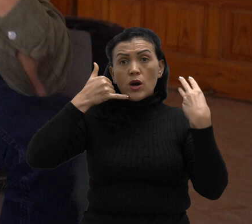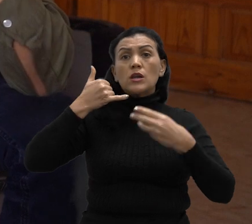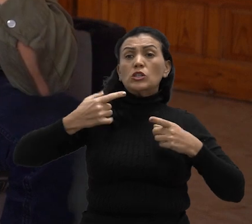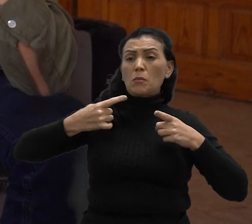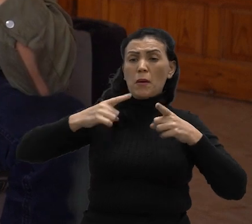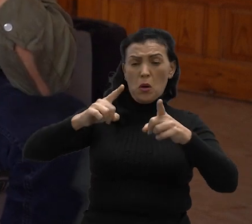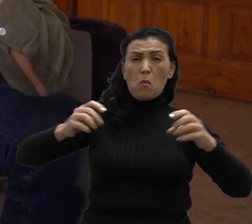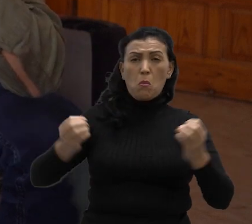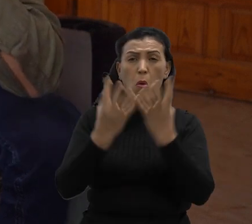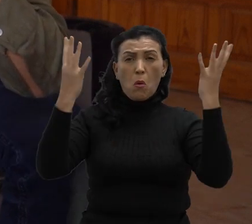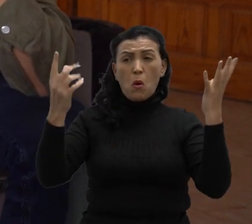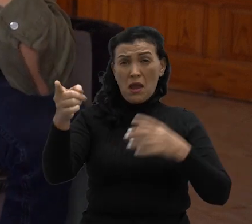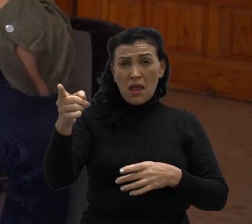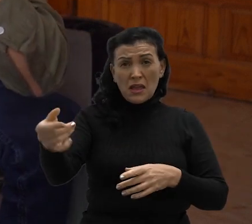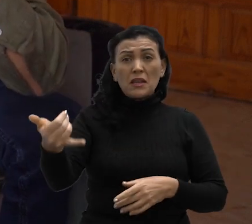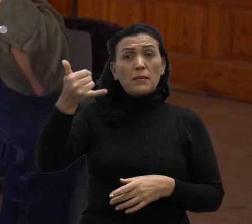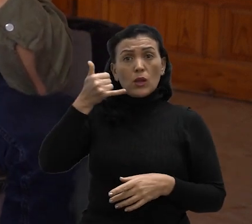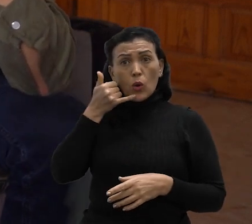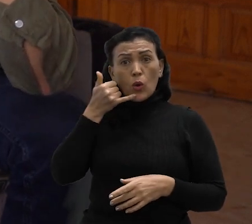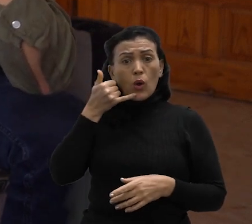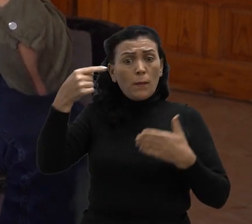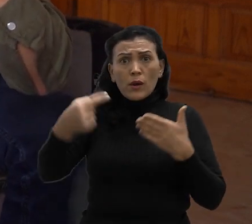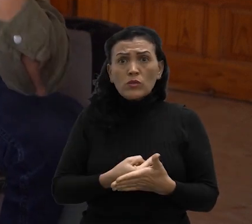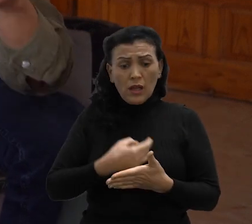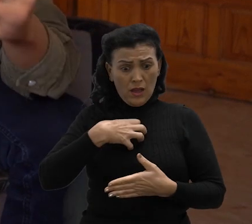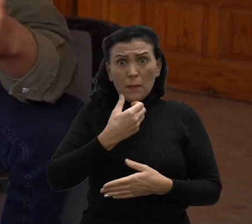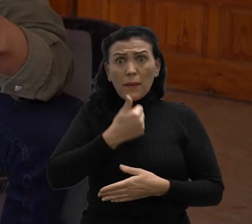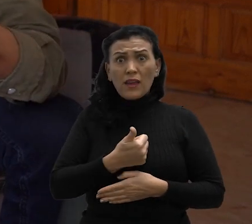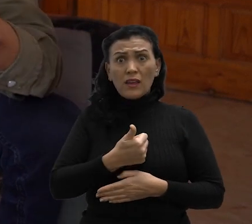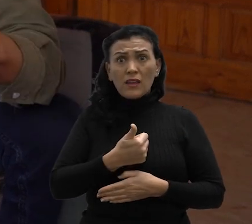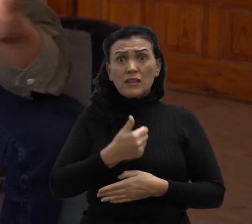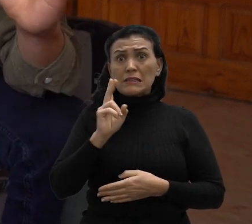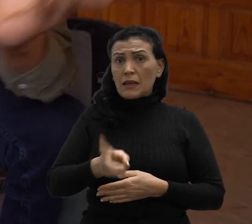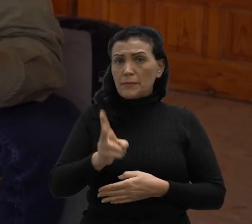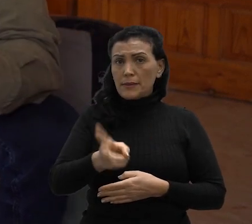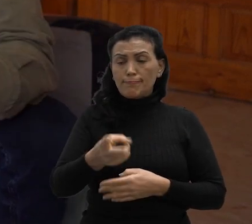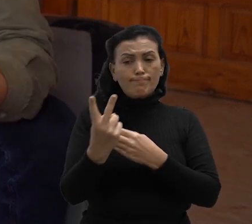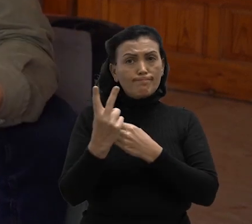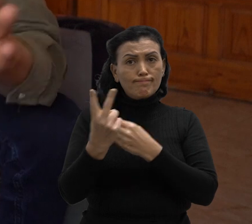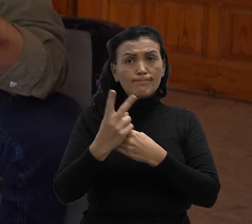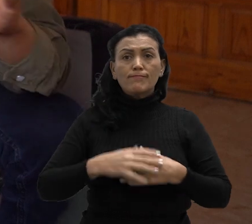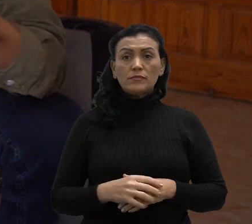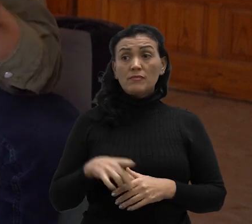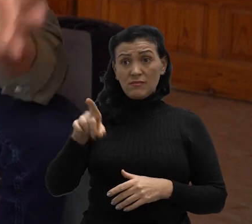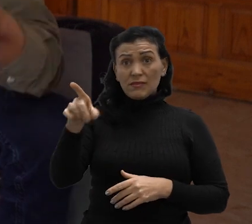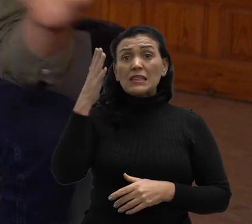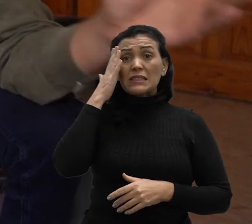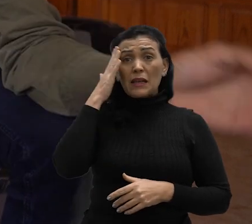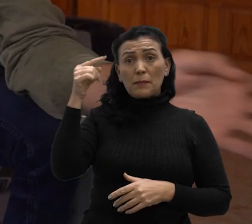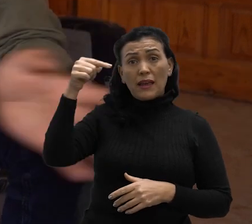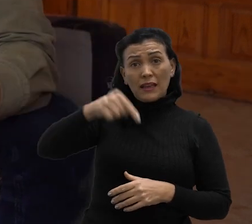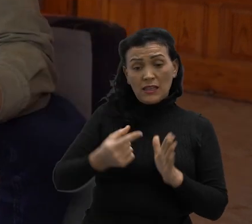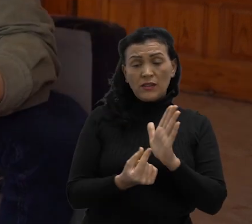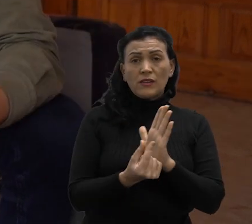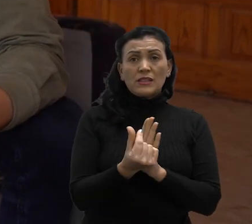الحرب كان يكلمني يسمع صوتي، هو ايش صار لك؟ كيف حالك؟ ايش بخير؟ كنت حدثه على غزة، كان يعرف الوضع المادي تبع غزة صعب جدا وكل شيء.